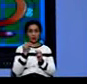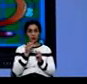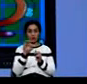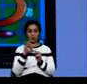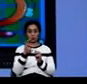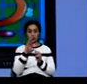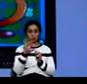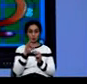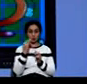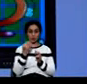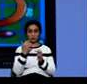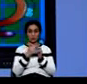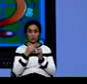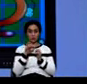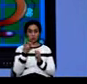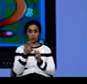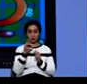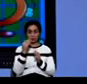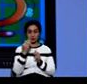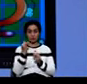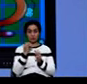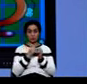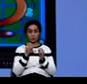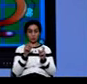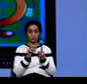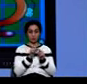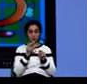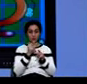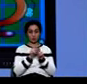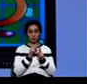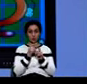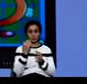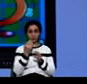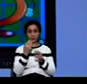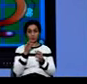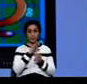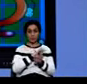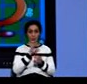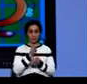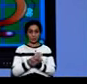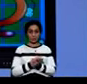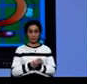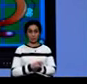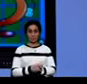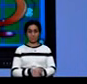Одно сөзі средний род деген сөздер білен бірге қолданылады.